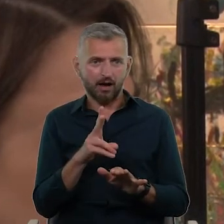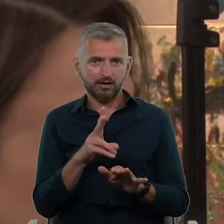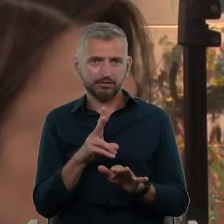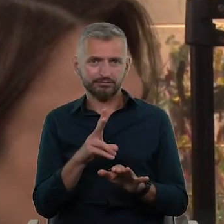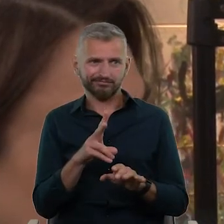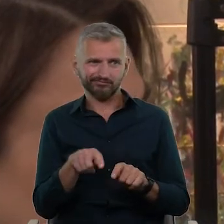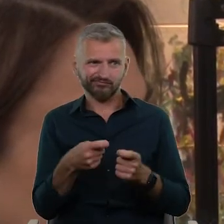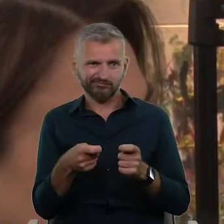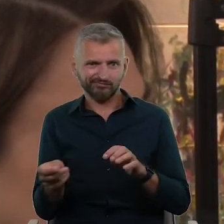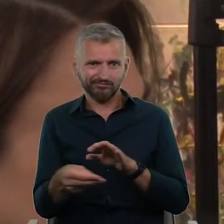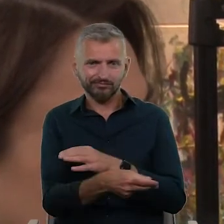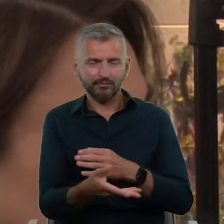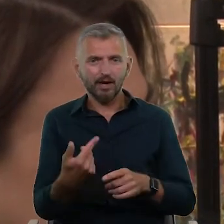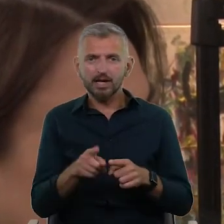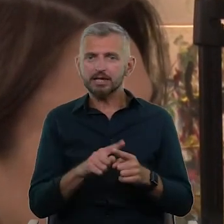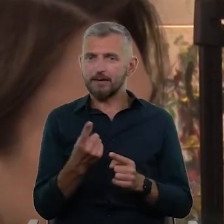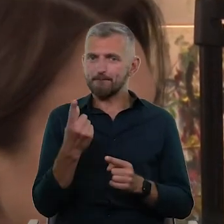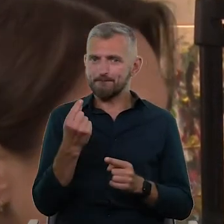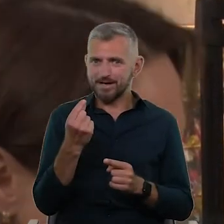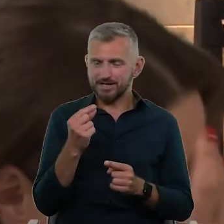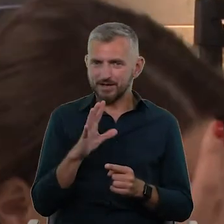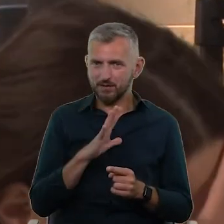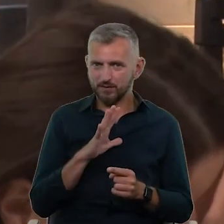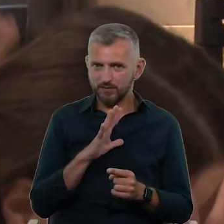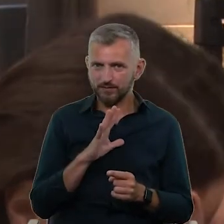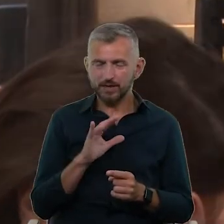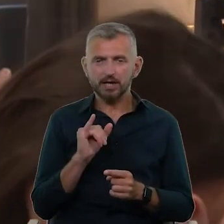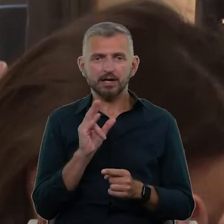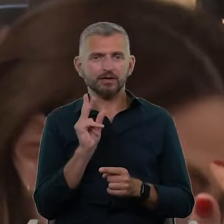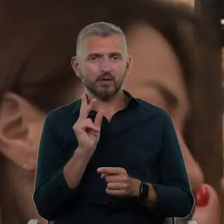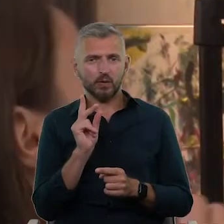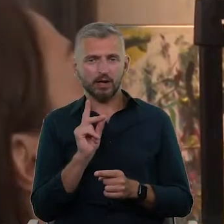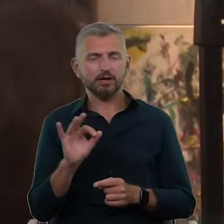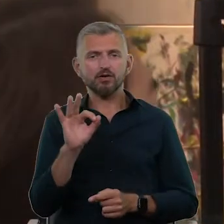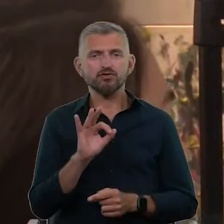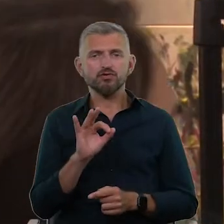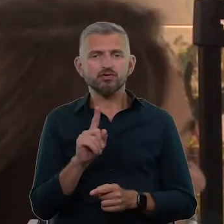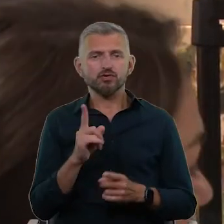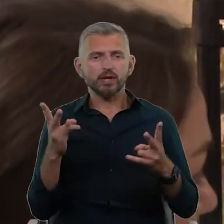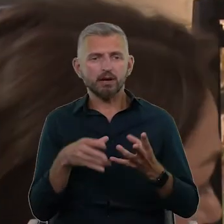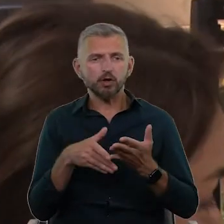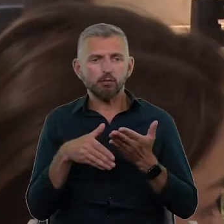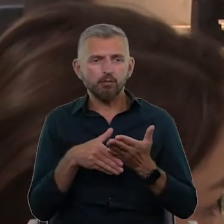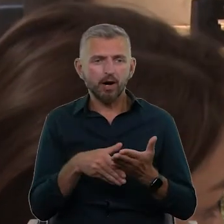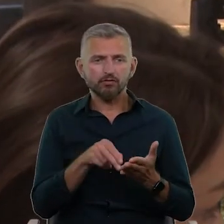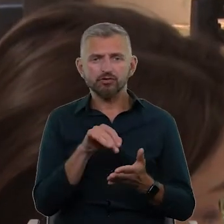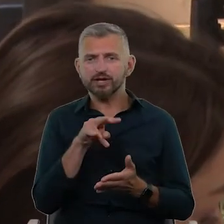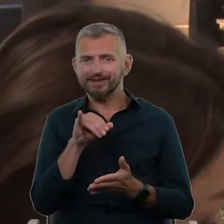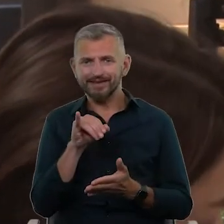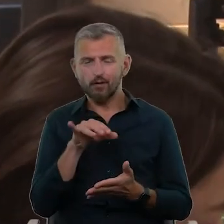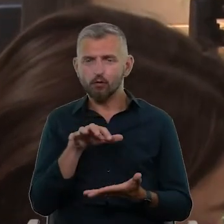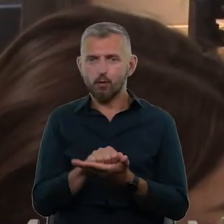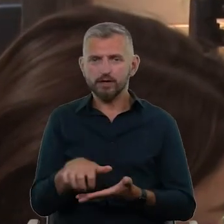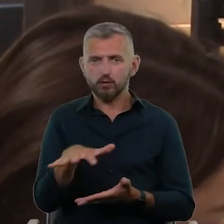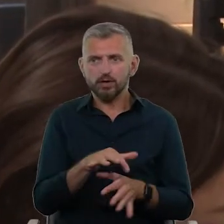розхитати. Це такий перший був такий флешбек. І тепер другий, що треба допомагати чи ні окупованим